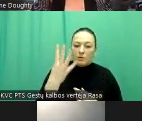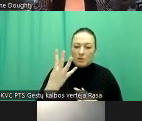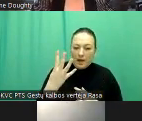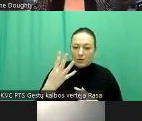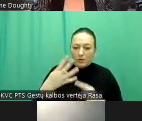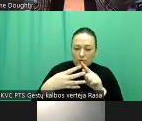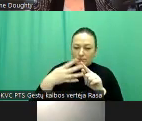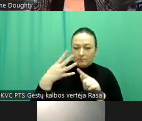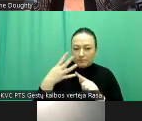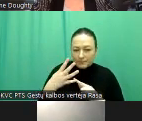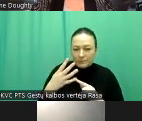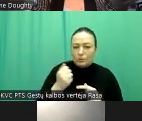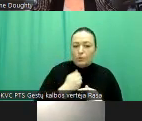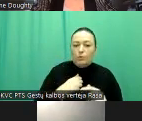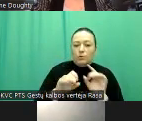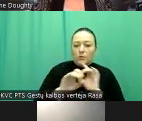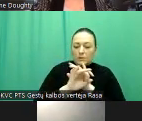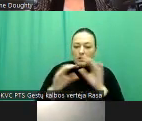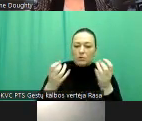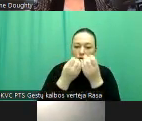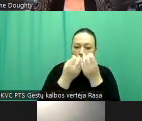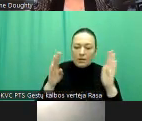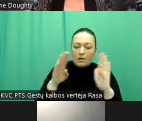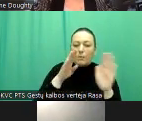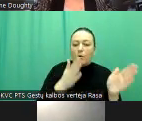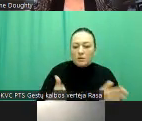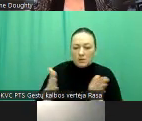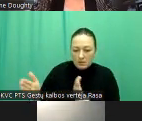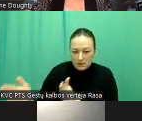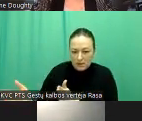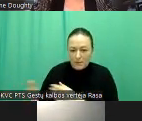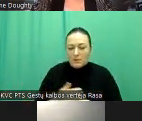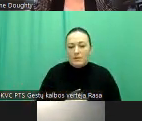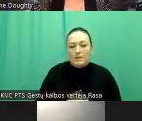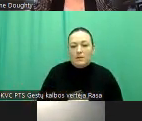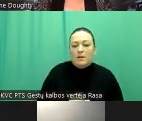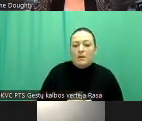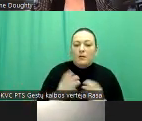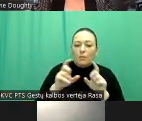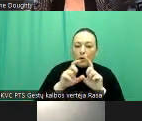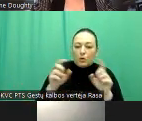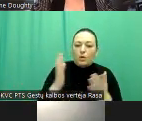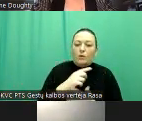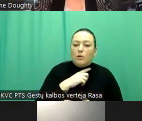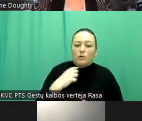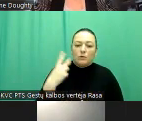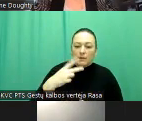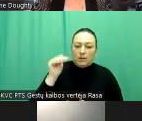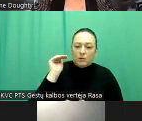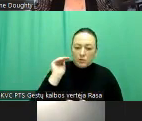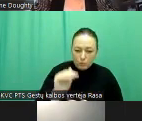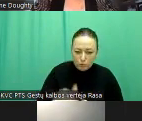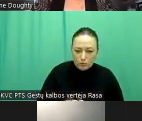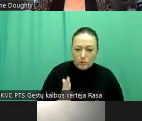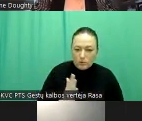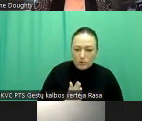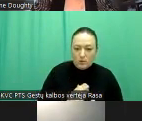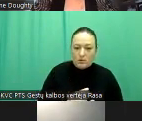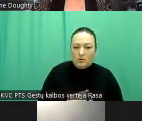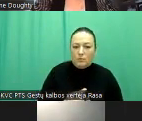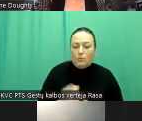vyriausybės turi skirtingas švietimo sistemas ir be abejo, mokyklų yra daug, 20 tūkstančių ir čia irgi mums